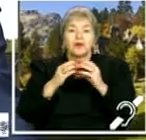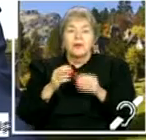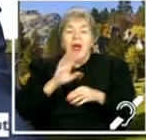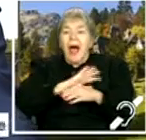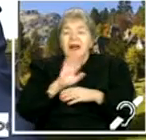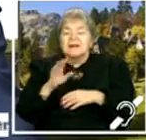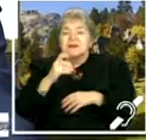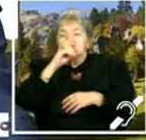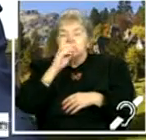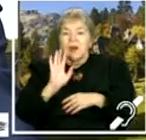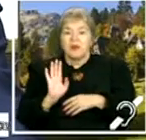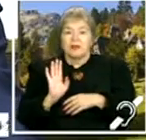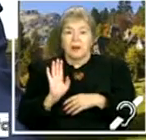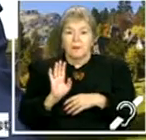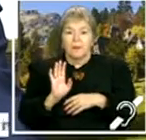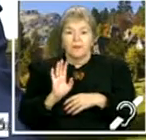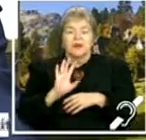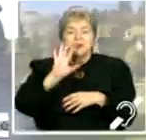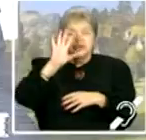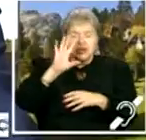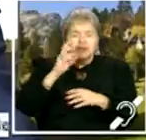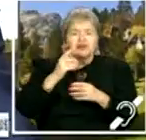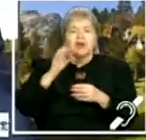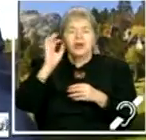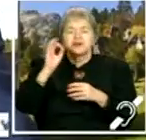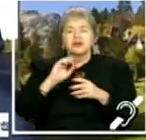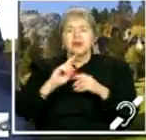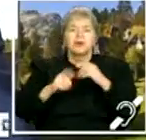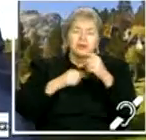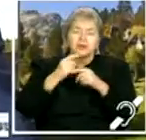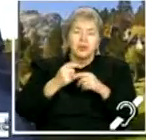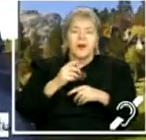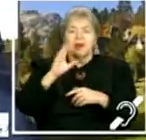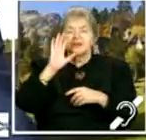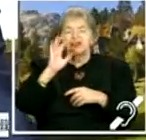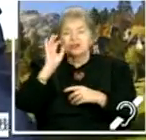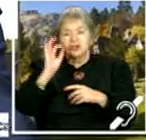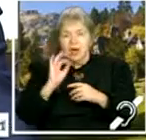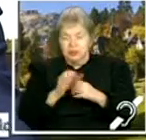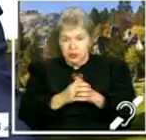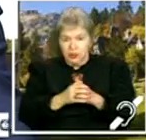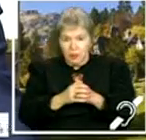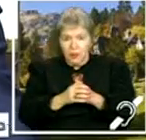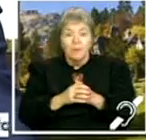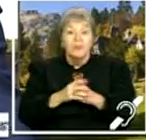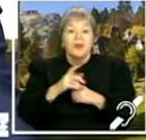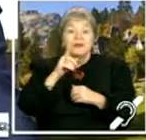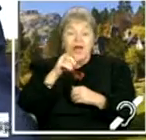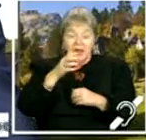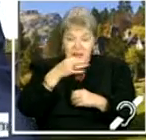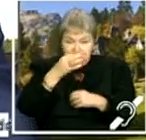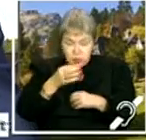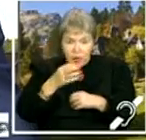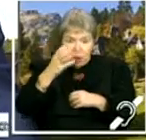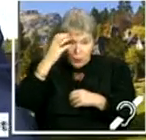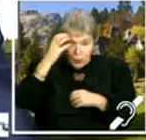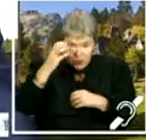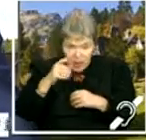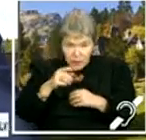permite. Deci este varianta finală? Ea este pusă în transparență, dar eu vă spun că Guvernul